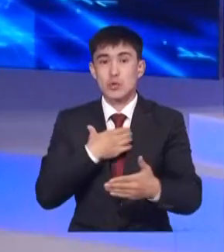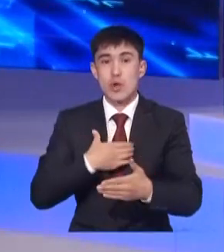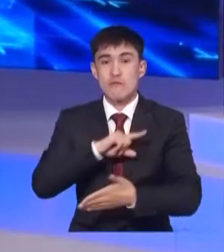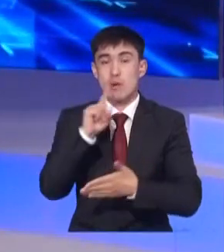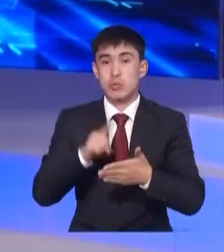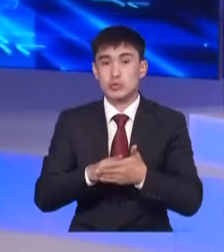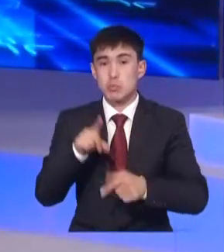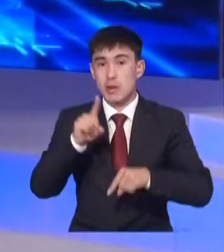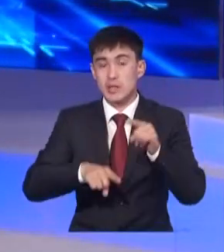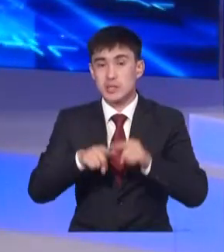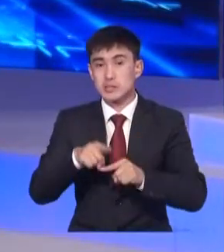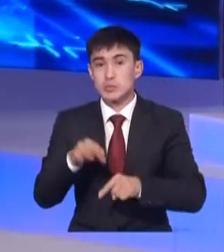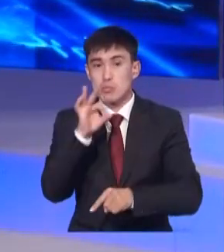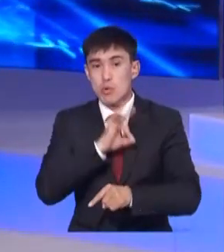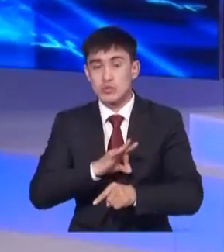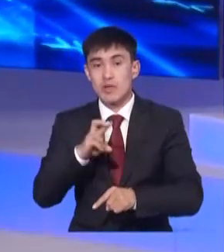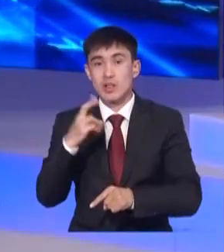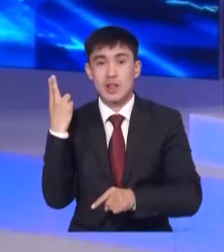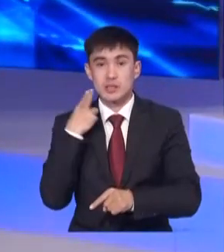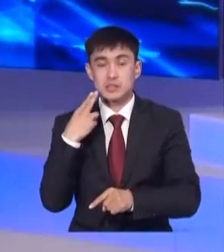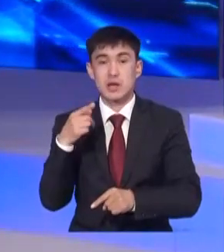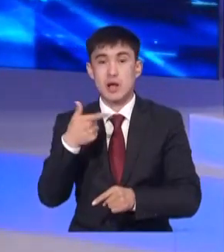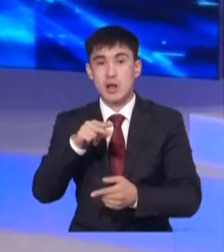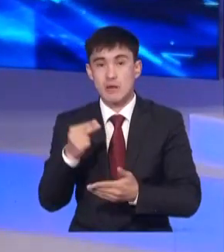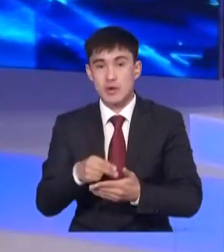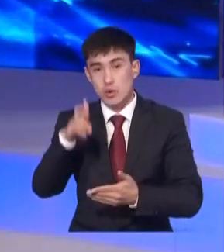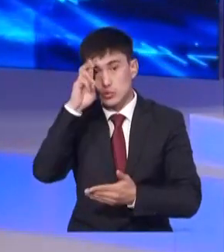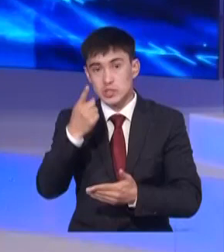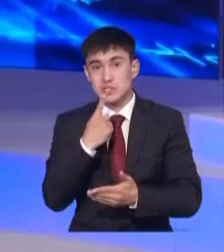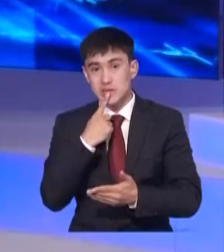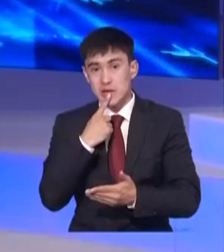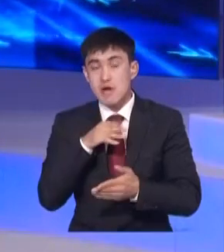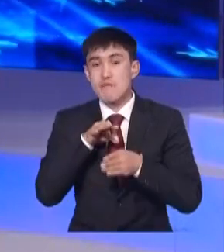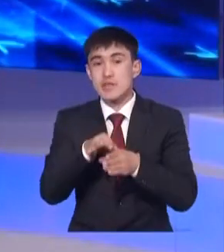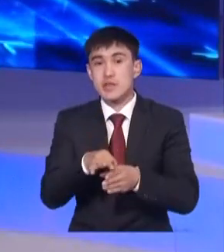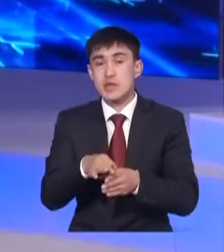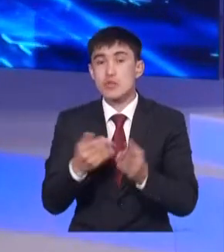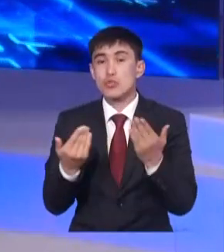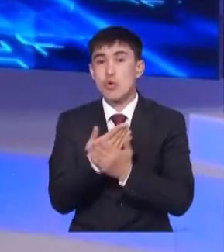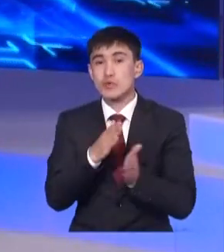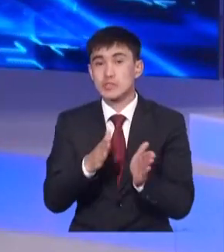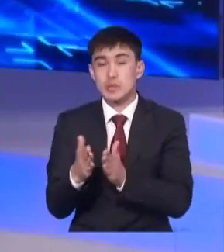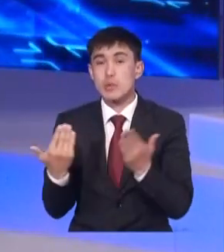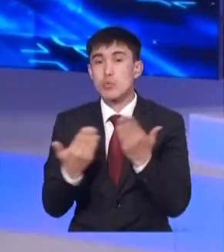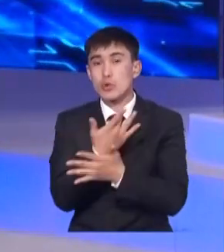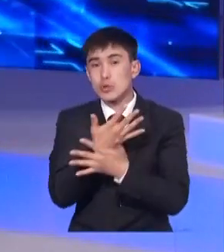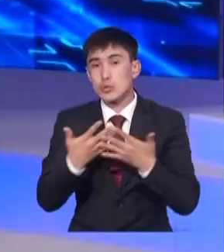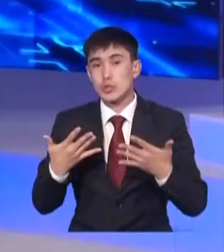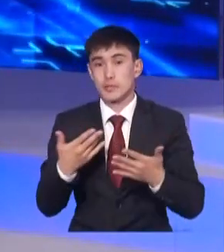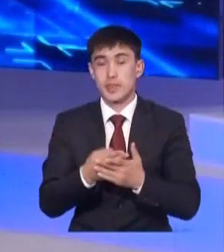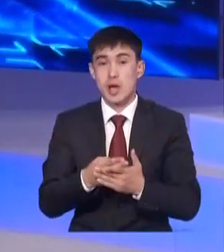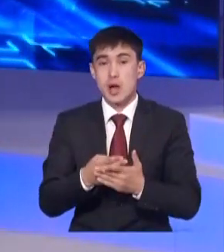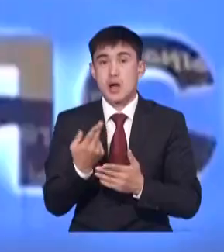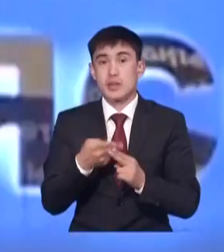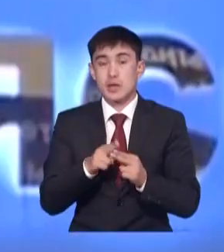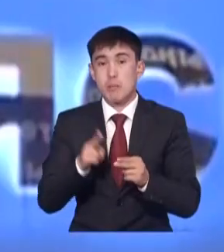актуальных вопросов патриотизма, использования латинской графики в государственном языке, введения инновационных систем и многих других.